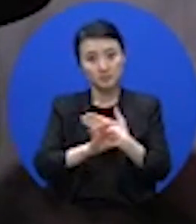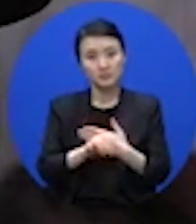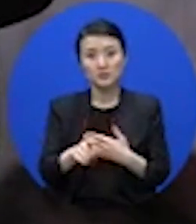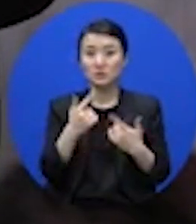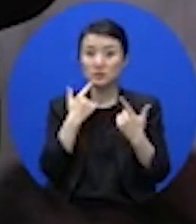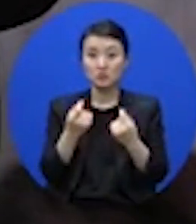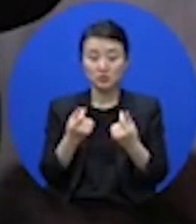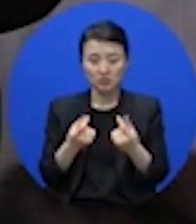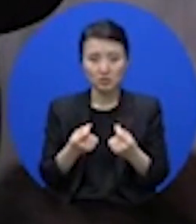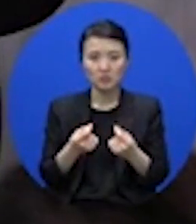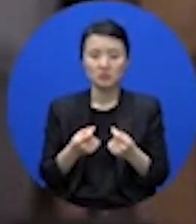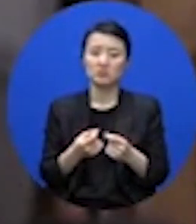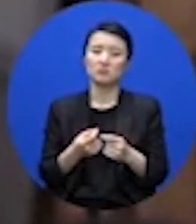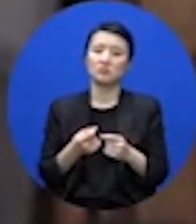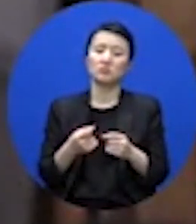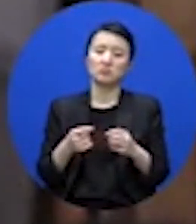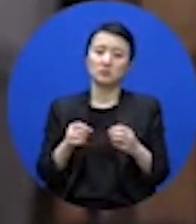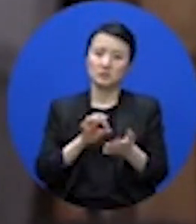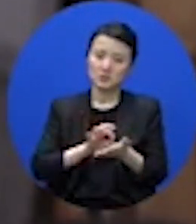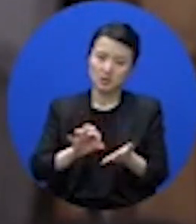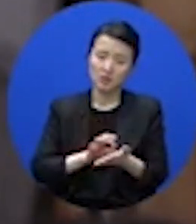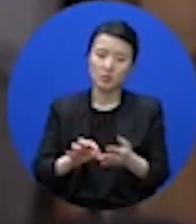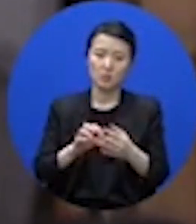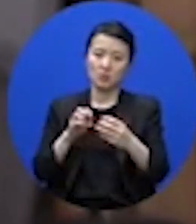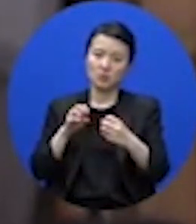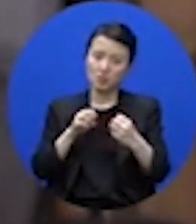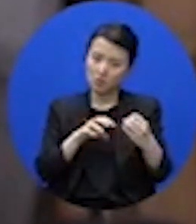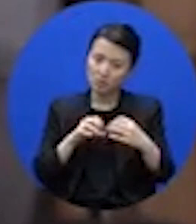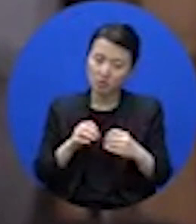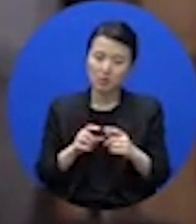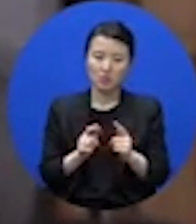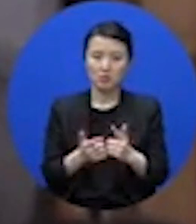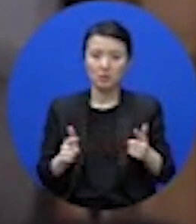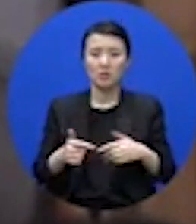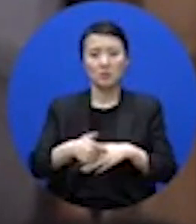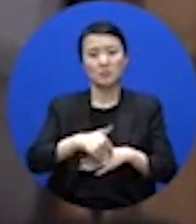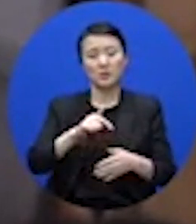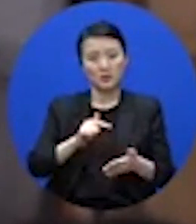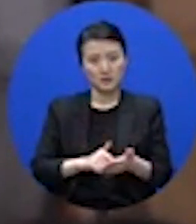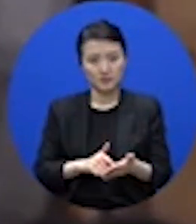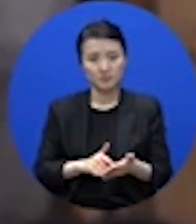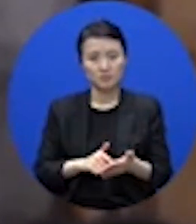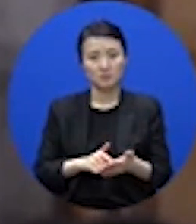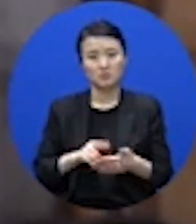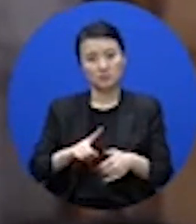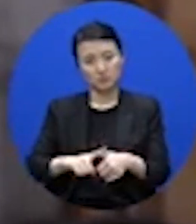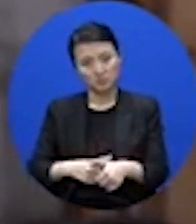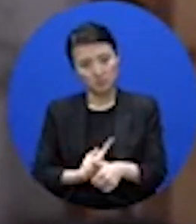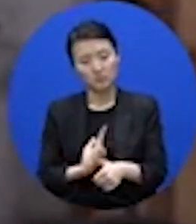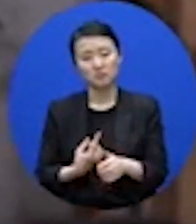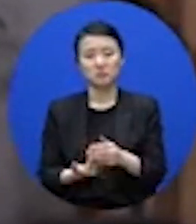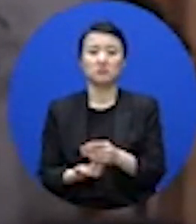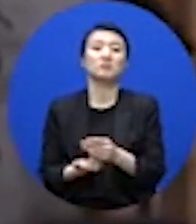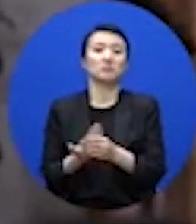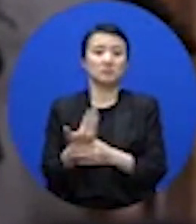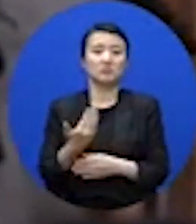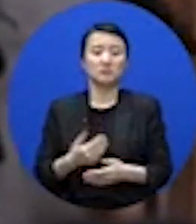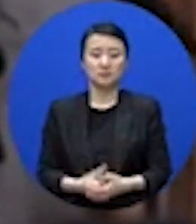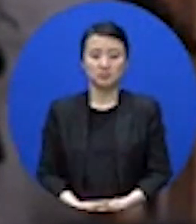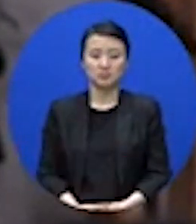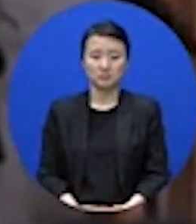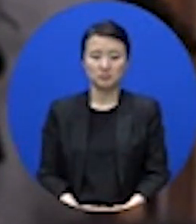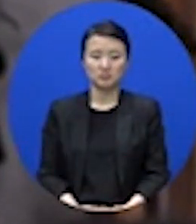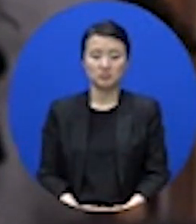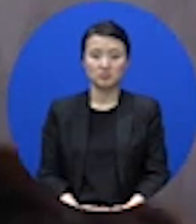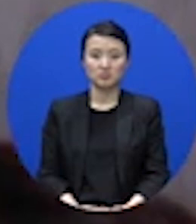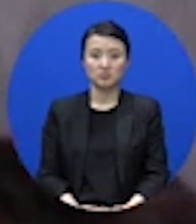많이 사용하고 대화도 하면서 여러 가지 우리 마음에 있는 것들을 이해하고 위로를 한답니다. 자, 제가